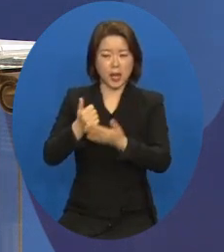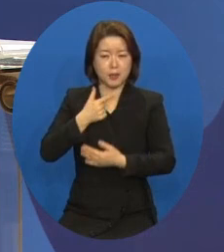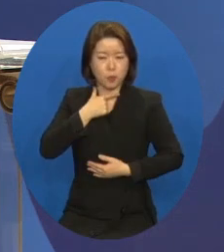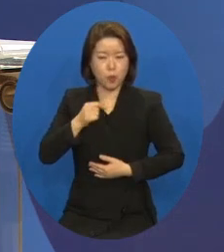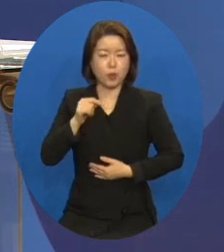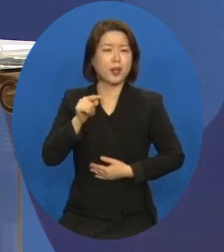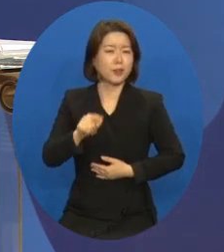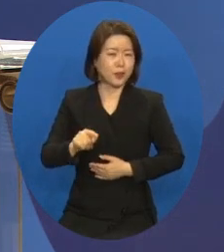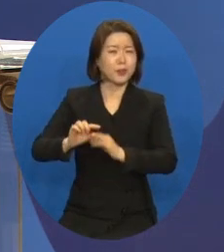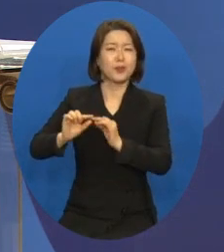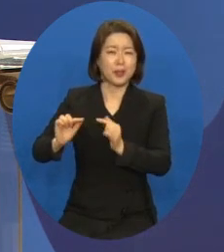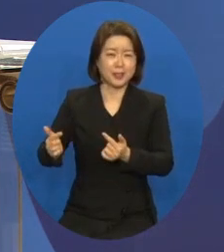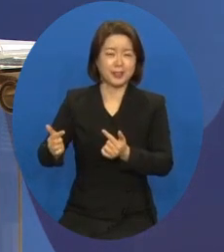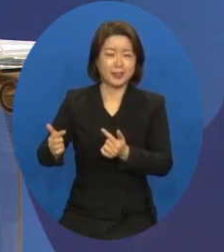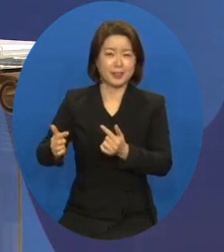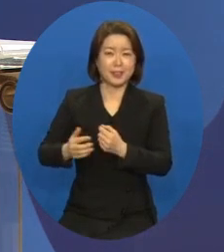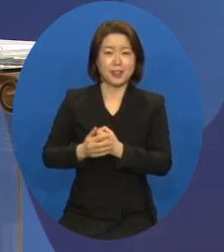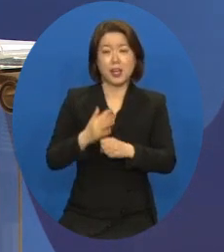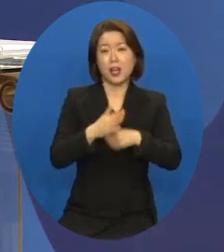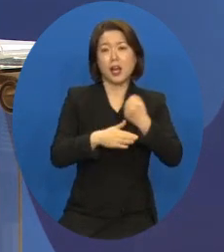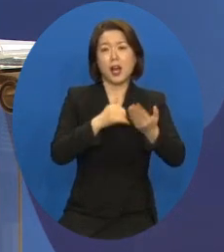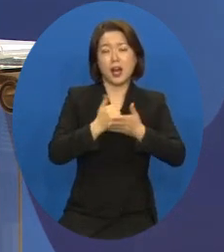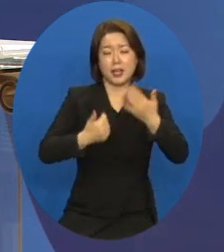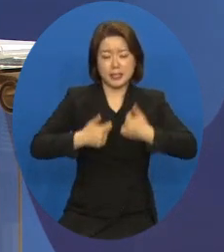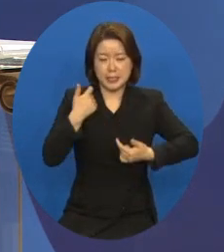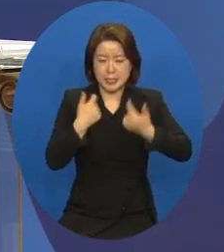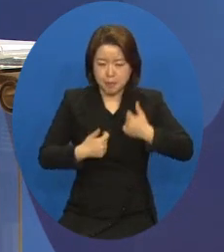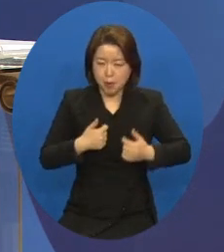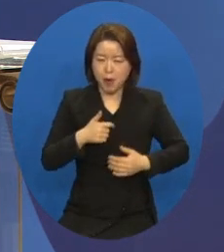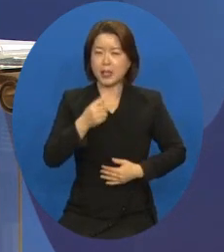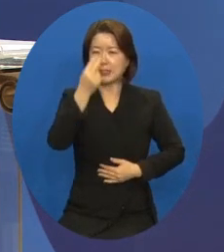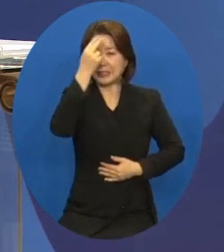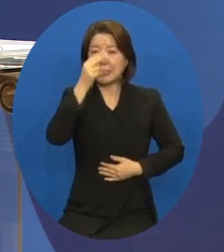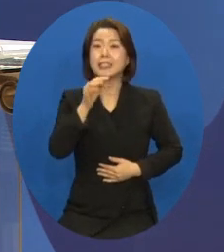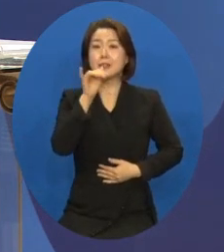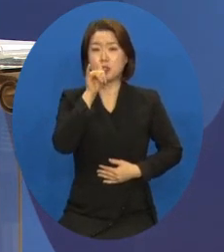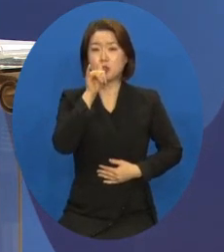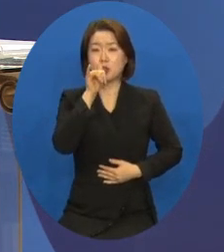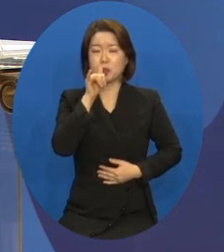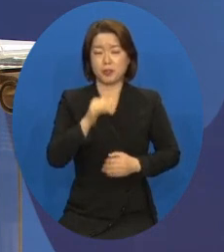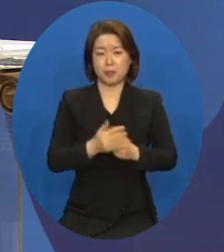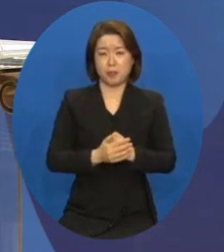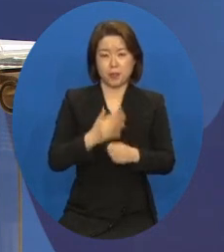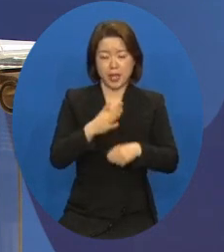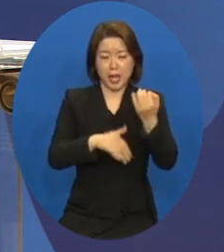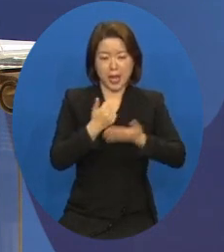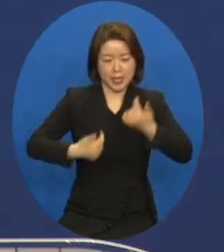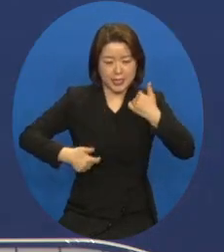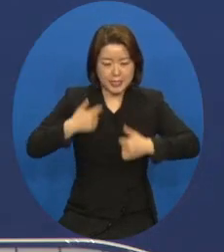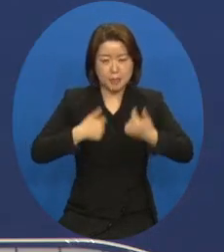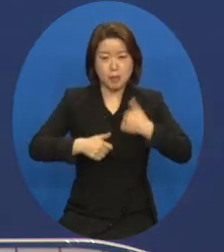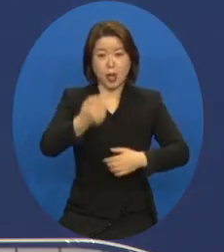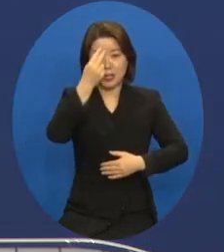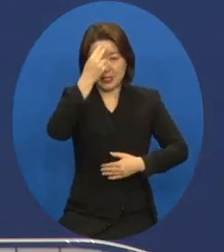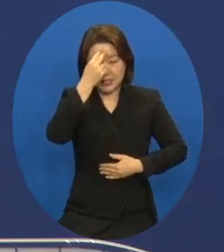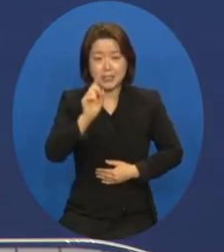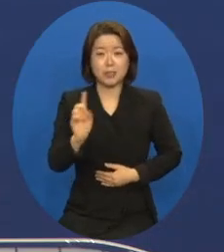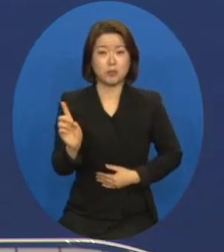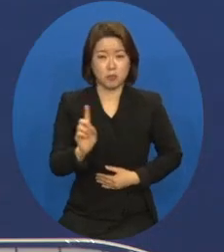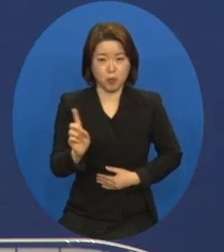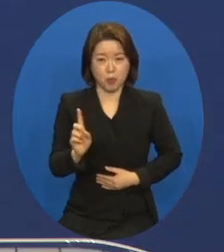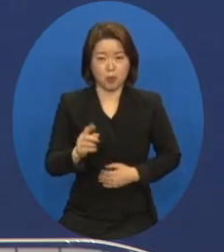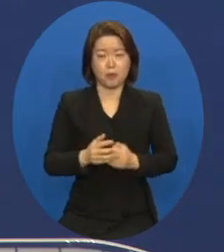것은 아닙니다 하나님이 기뻐하시는 관심이 있습니다 그 하나님이 기뻐하시는 근심은